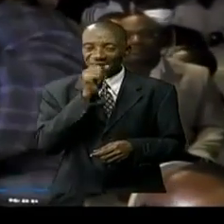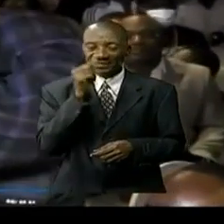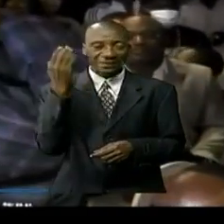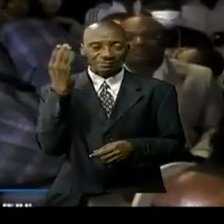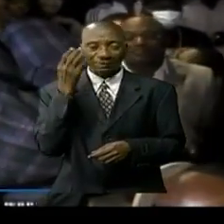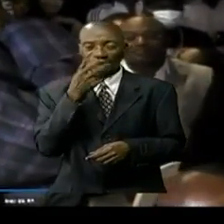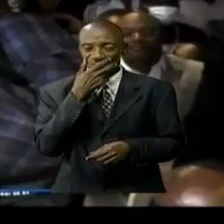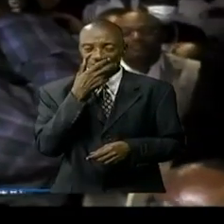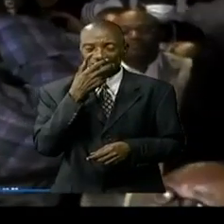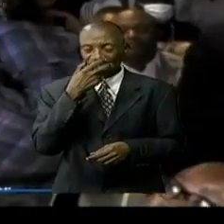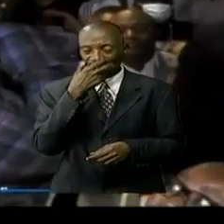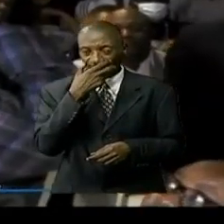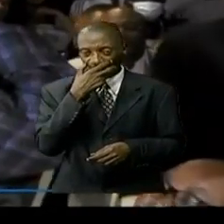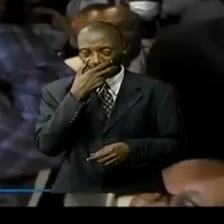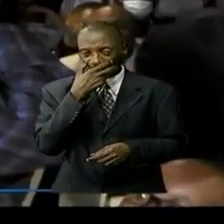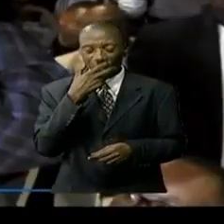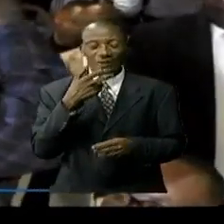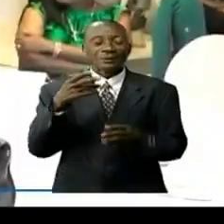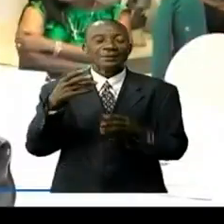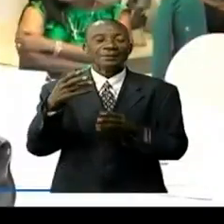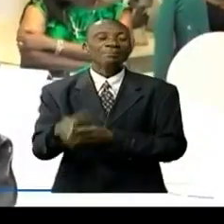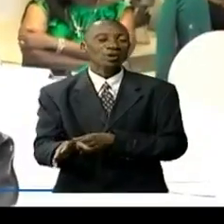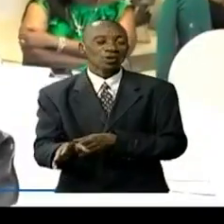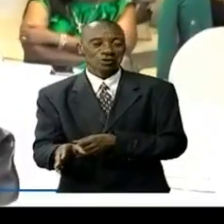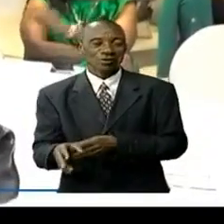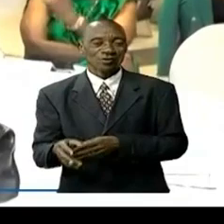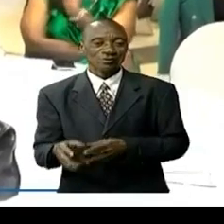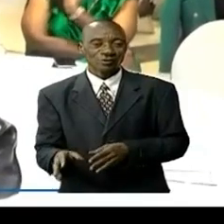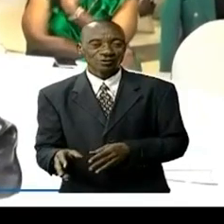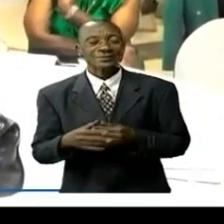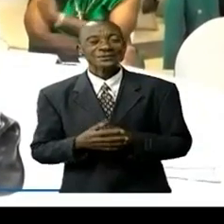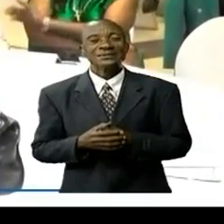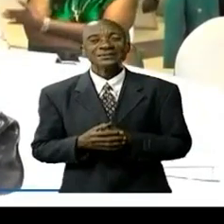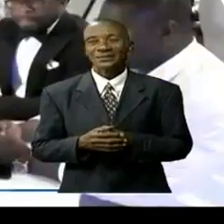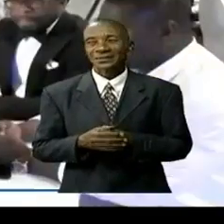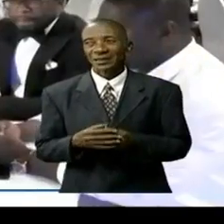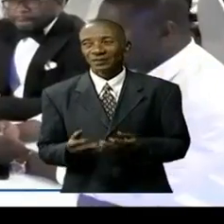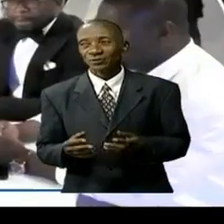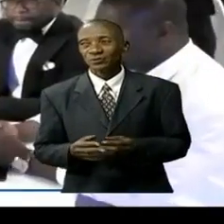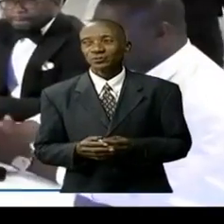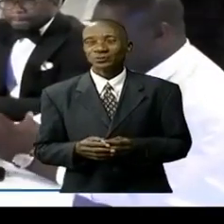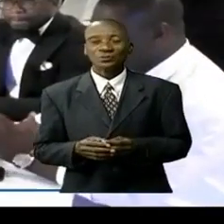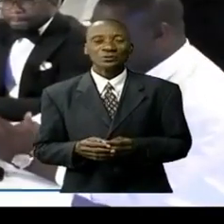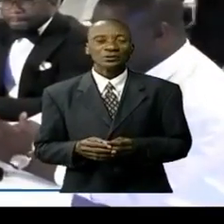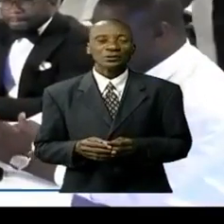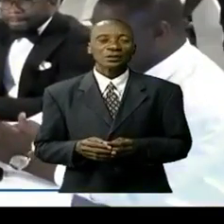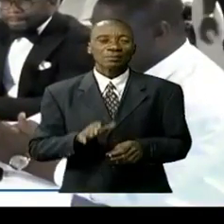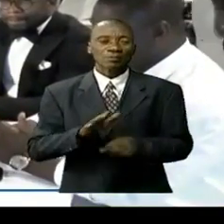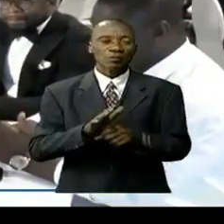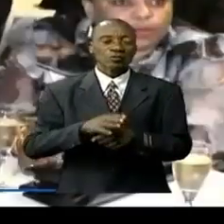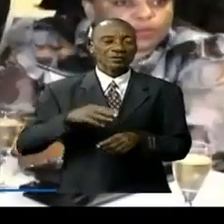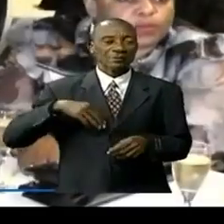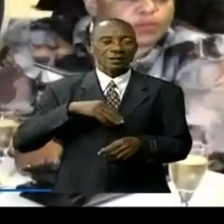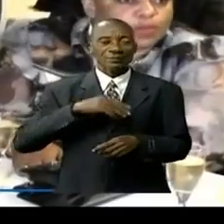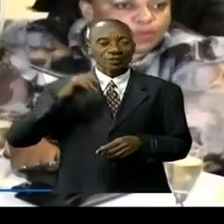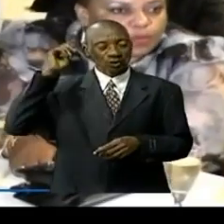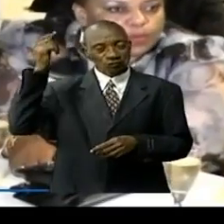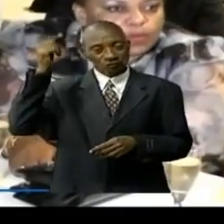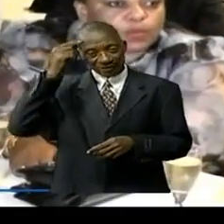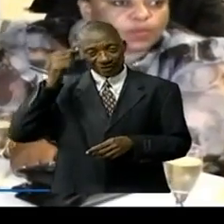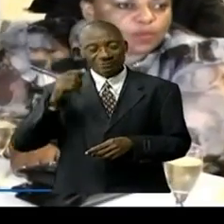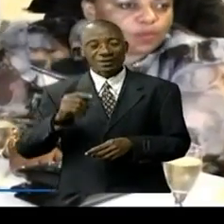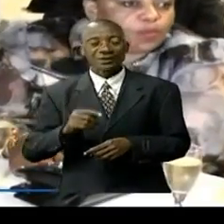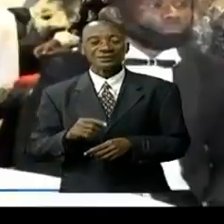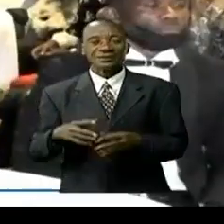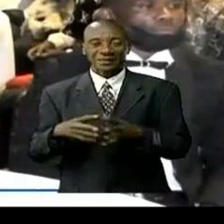accolades chaleureuses à son collègue Kofi Olomide devant le public dans lequel se trouvent plusieurs membres du gouvernement, dont la ministre de la Culture et